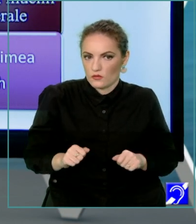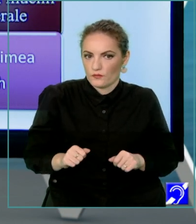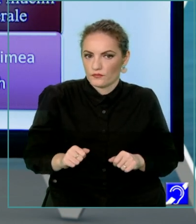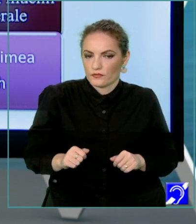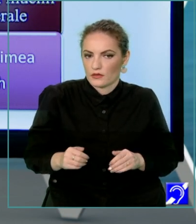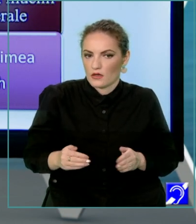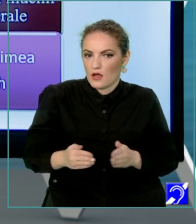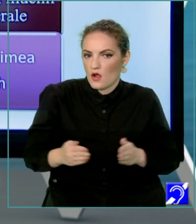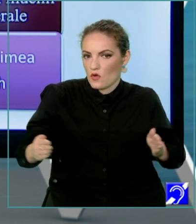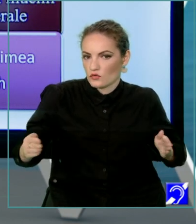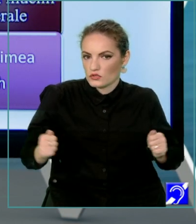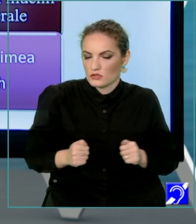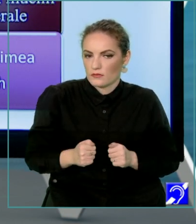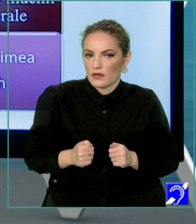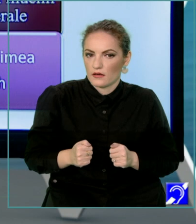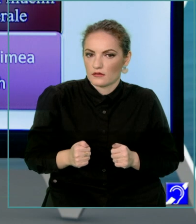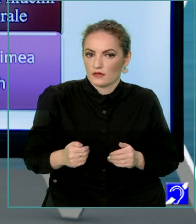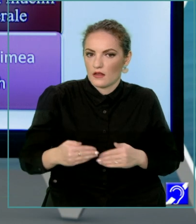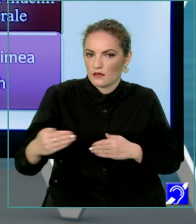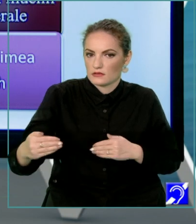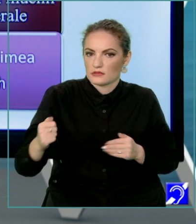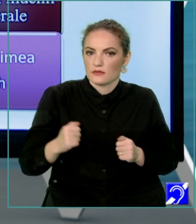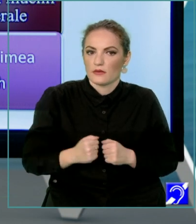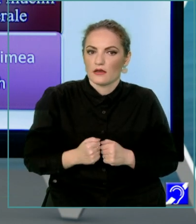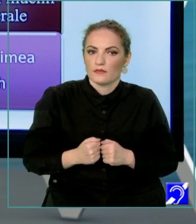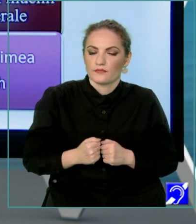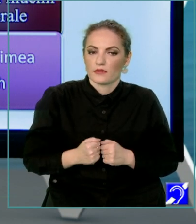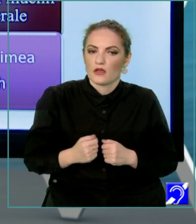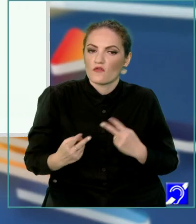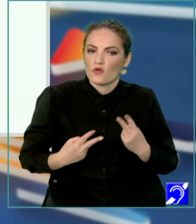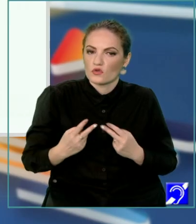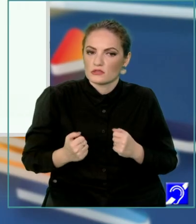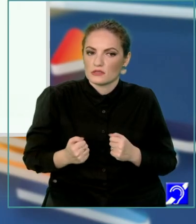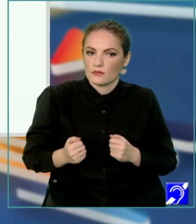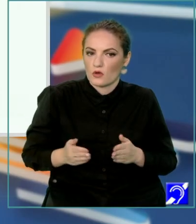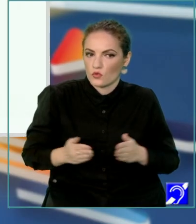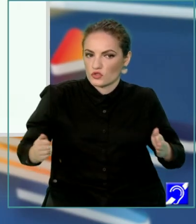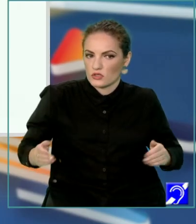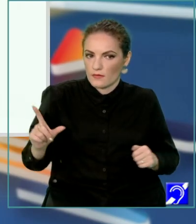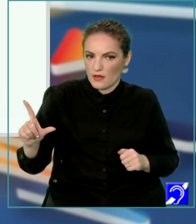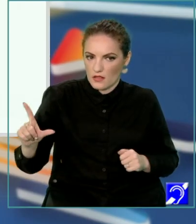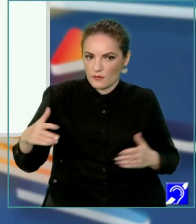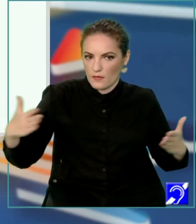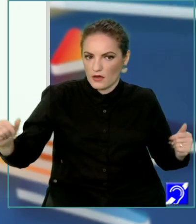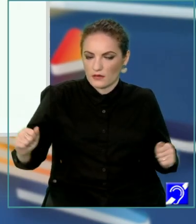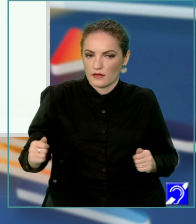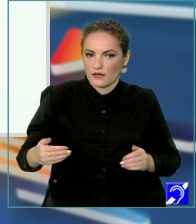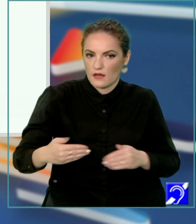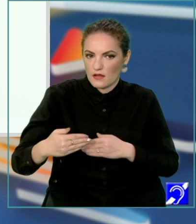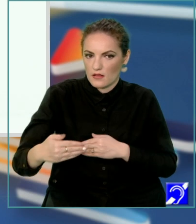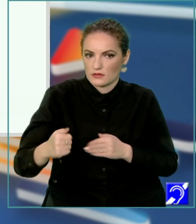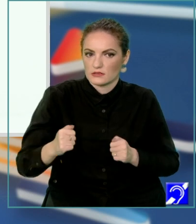pentru că are uzual se folosesc notațiile el mare și el mic și lungimea oricărei muchii laterale